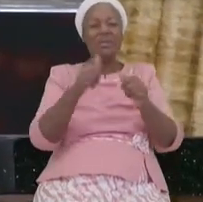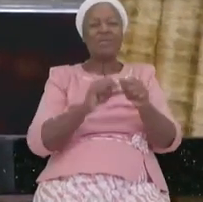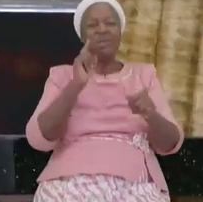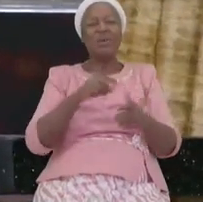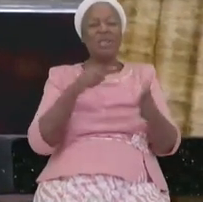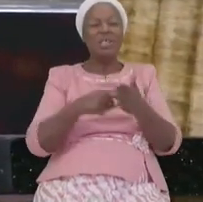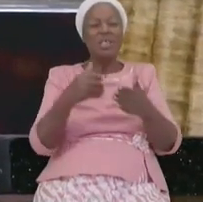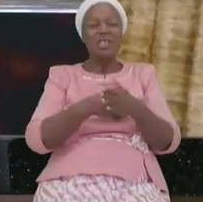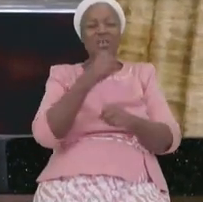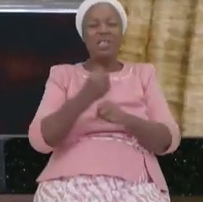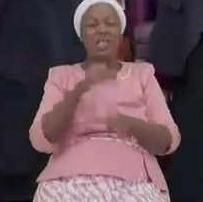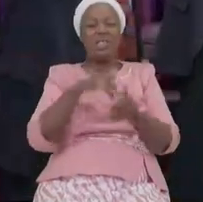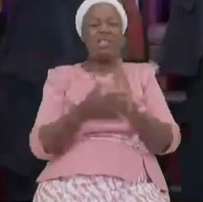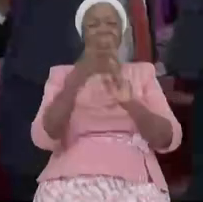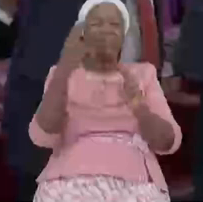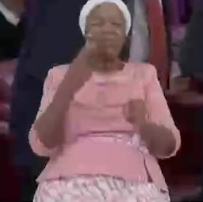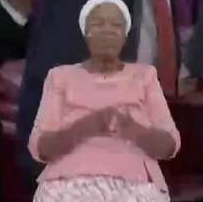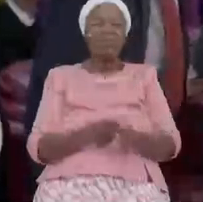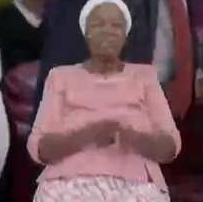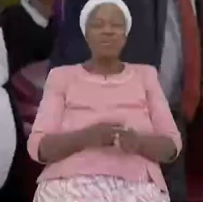de Jésus.